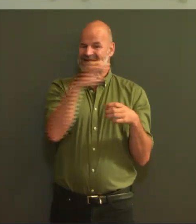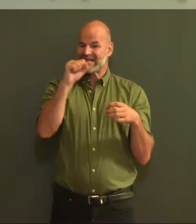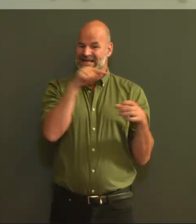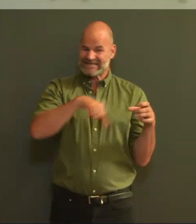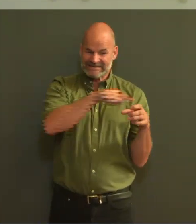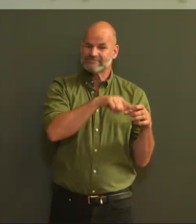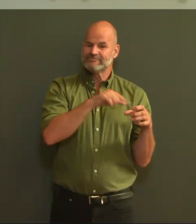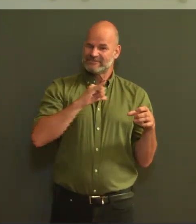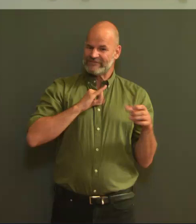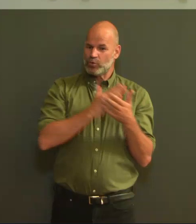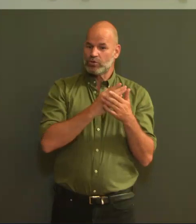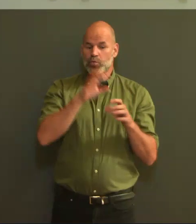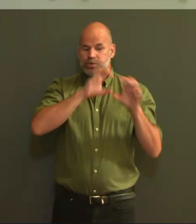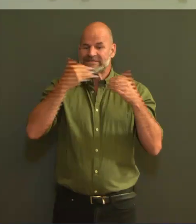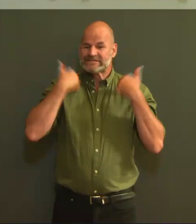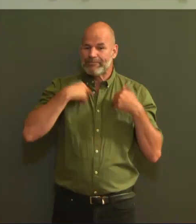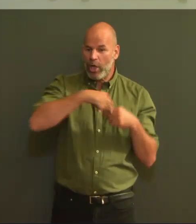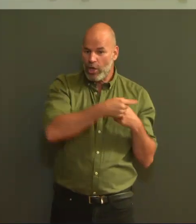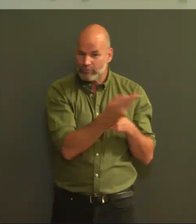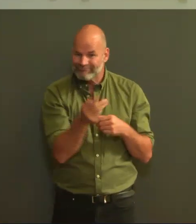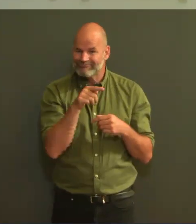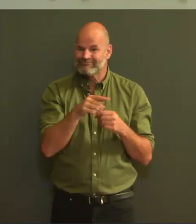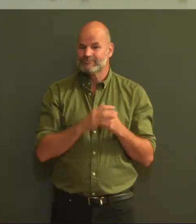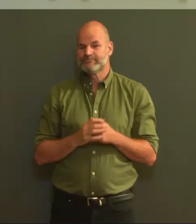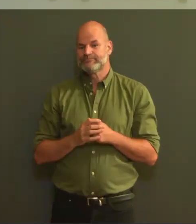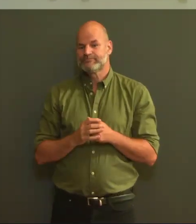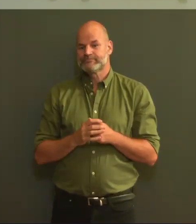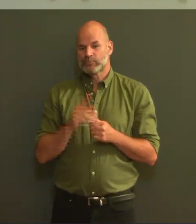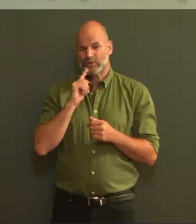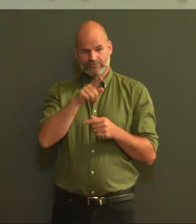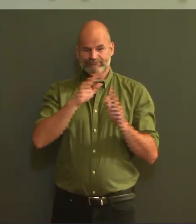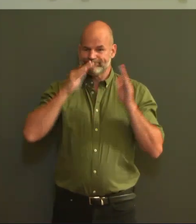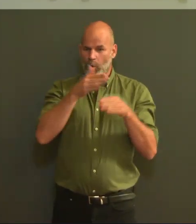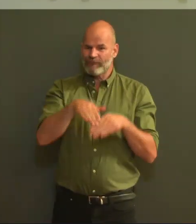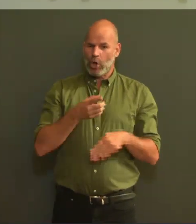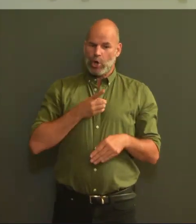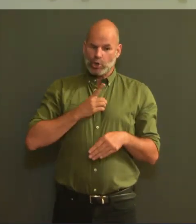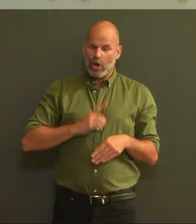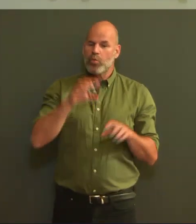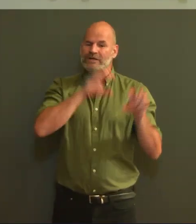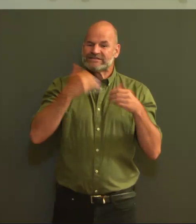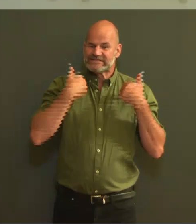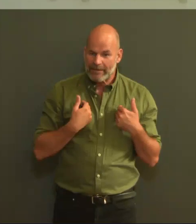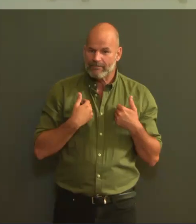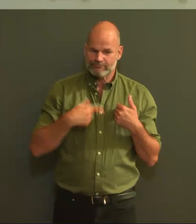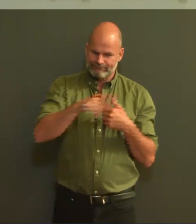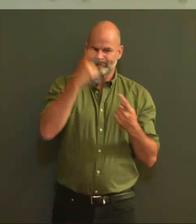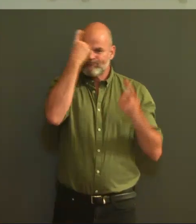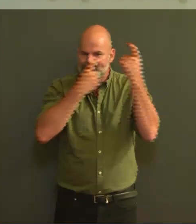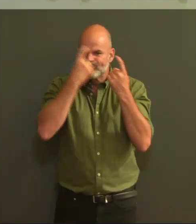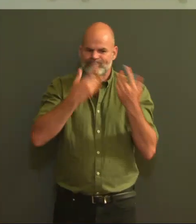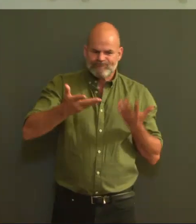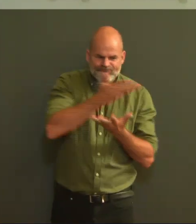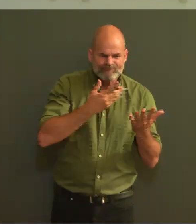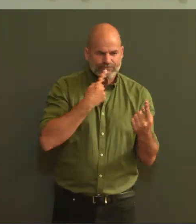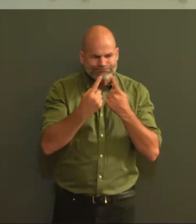inzichten en ondersteuning van een aantal gedragswetenschappers. De campagne wil een duurzame verandering